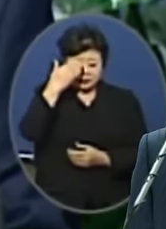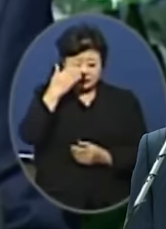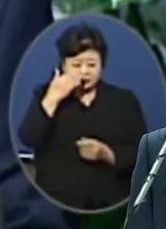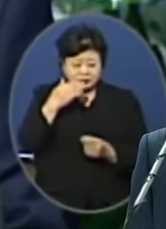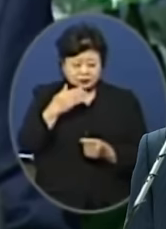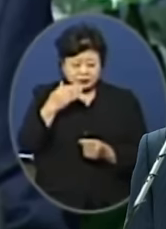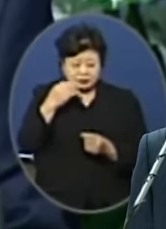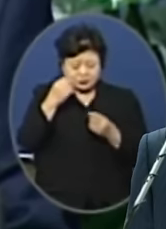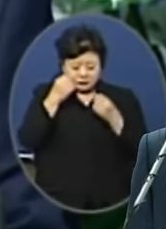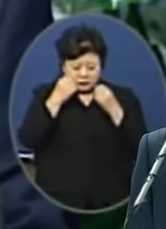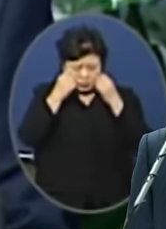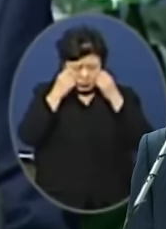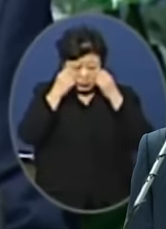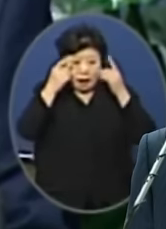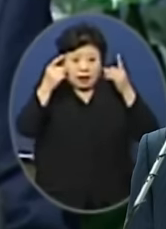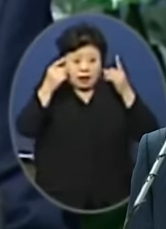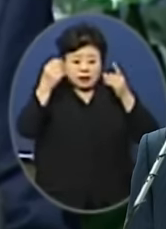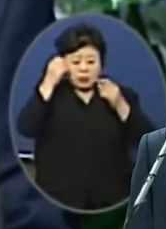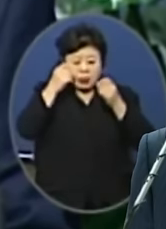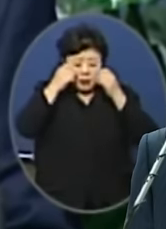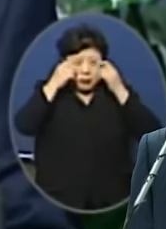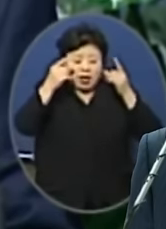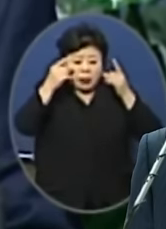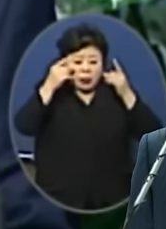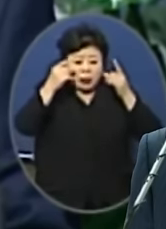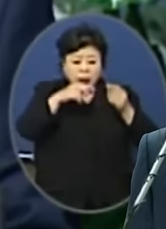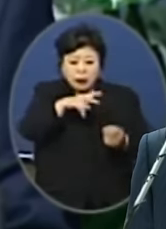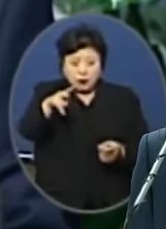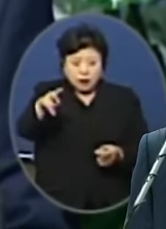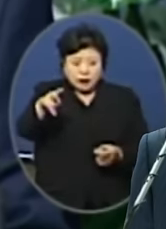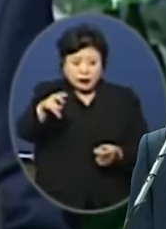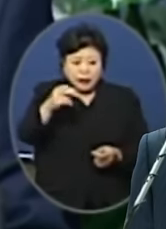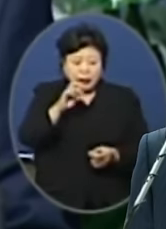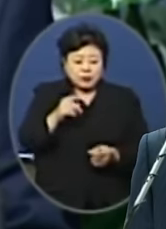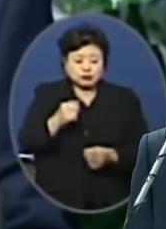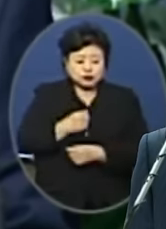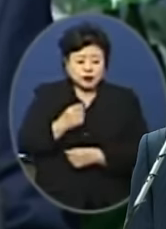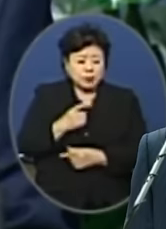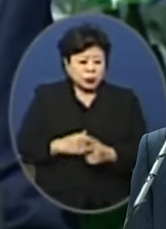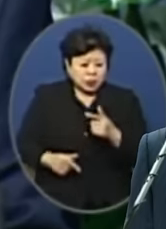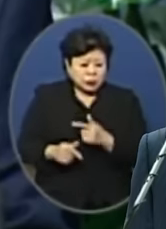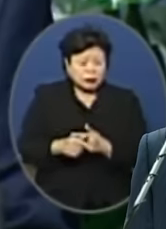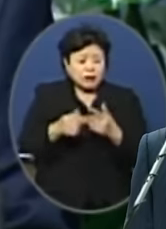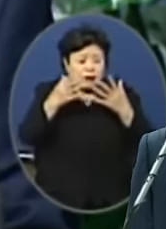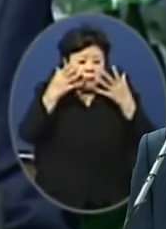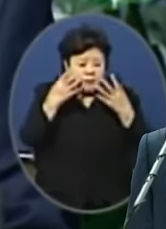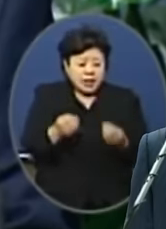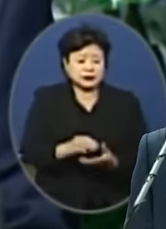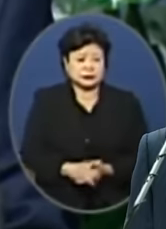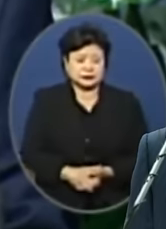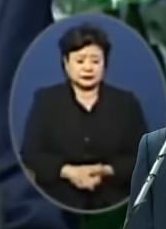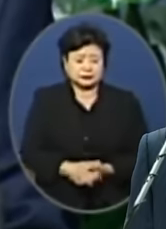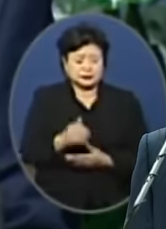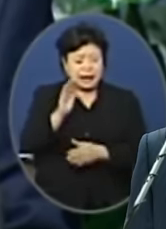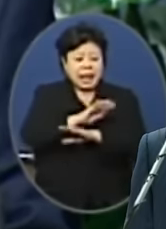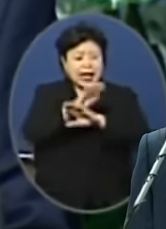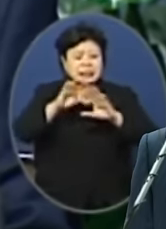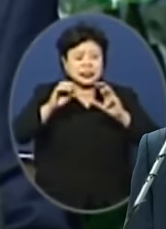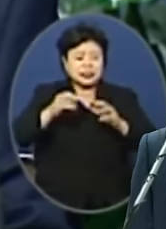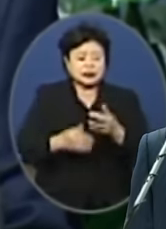눈이 그물그물하는 게 영안이 열리니까 보니 저 아람 군대와 엘리사 사이에